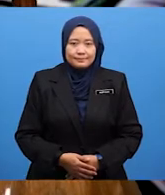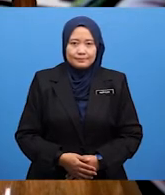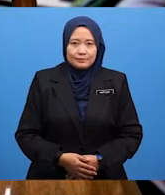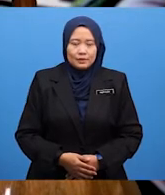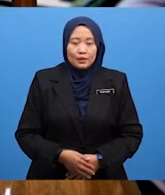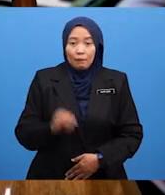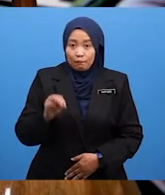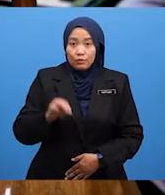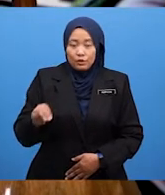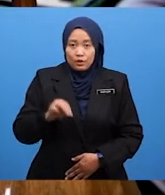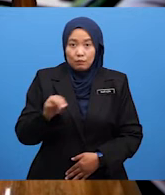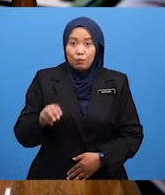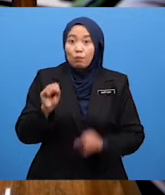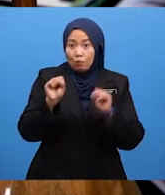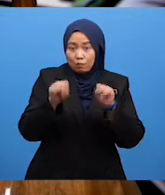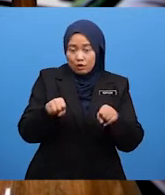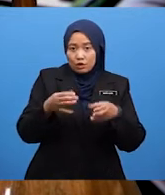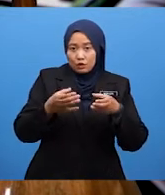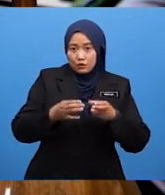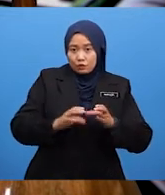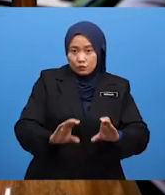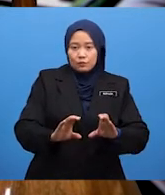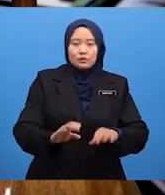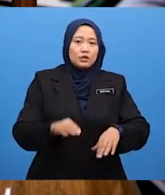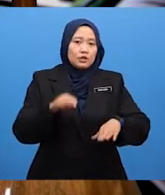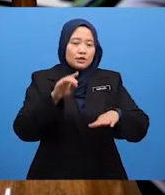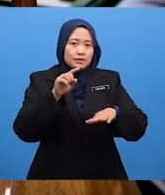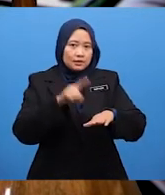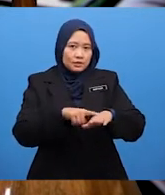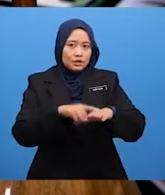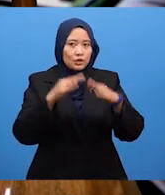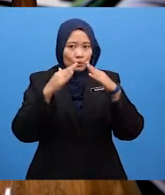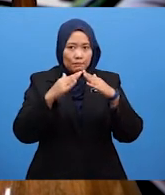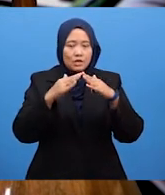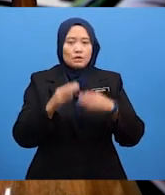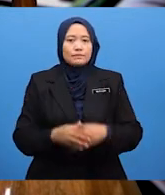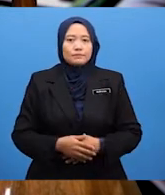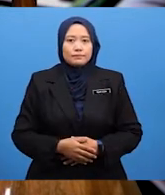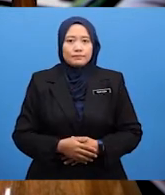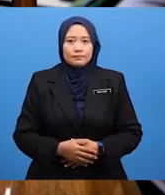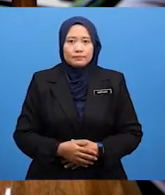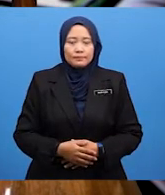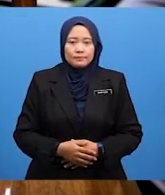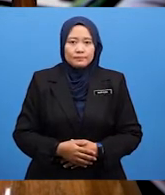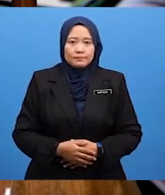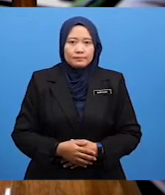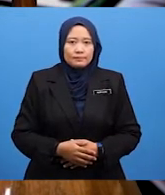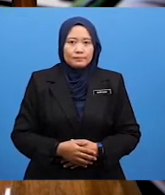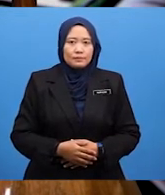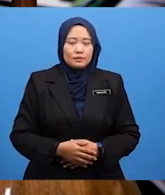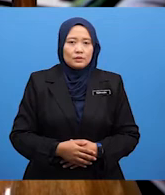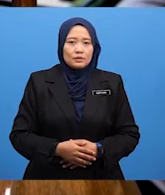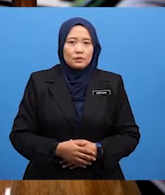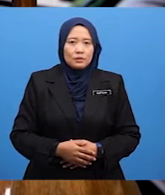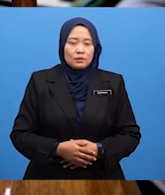Jadi murid-murid boleh cuba lakukan seperti apa yang Haziq lakukan, dan kemudian kita boleh meneruskan latihan ini menggunakan